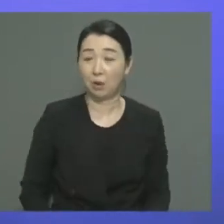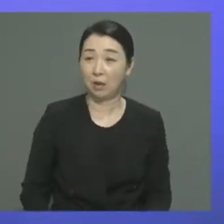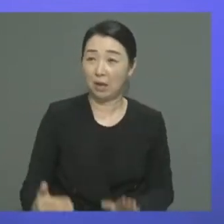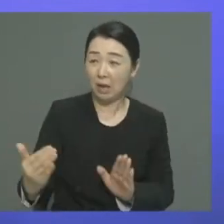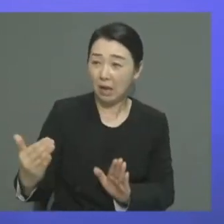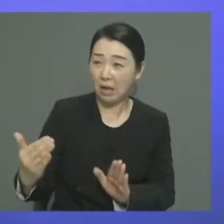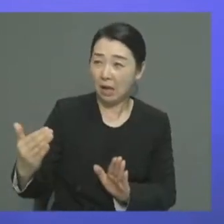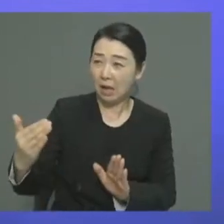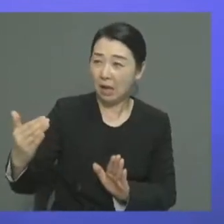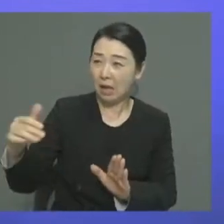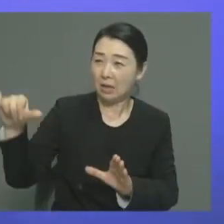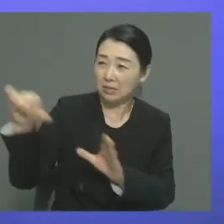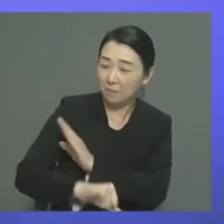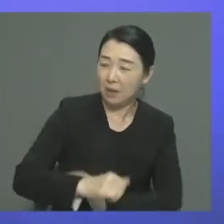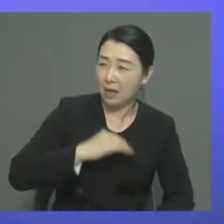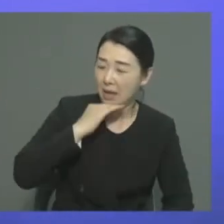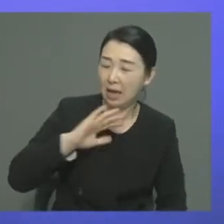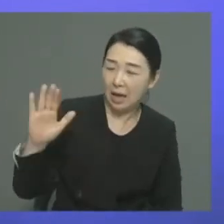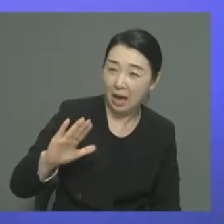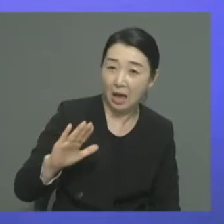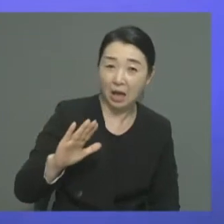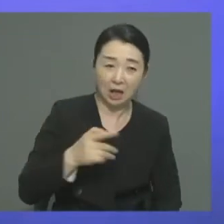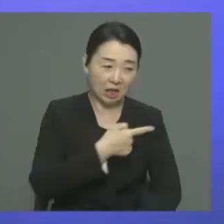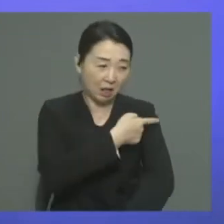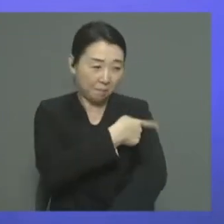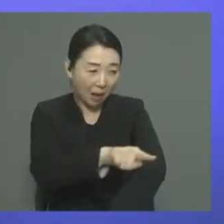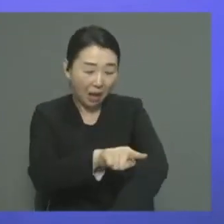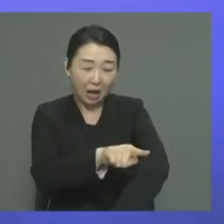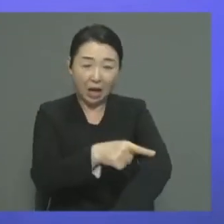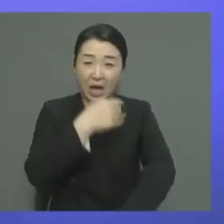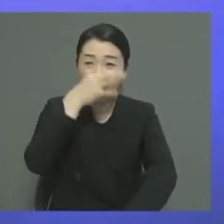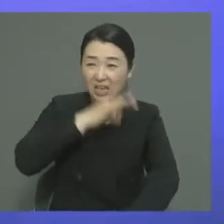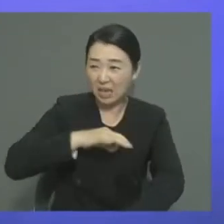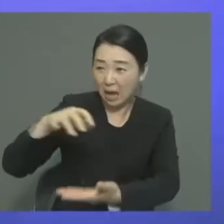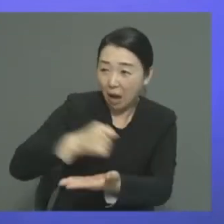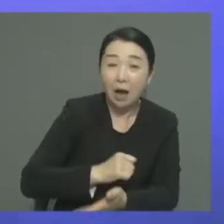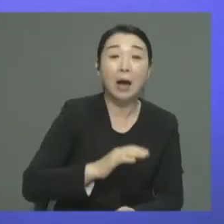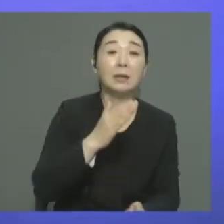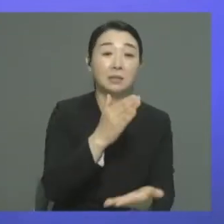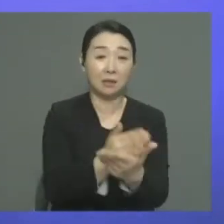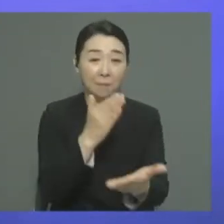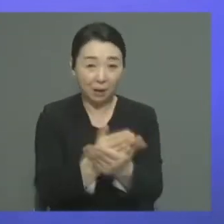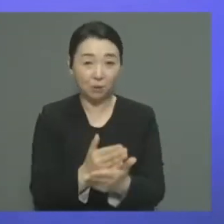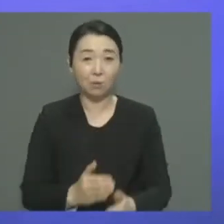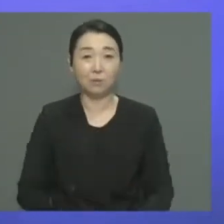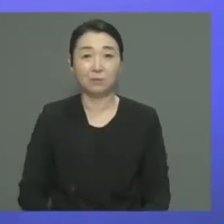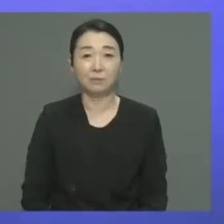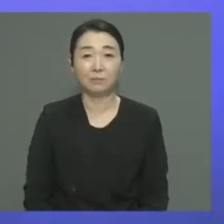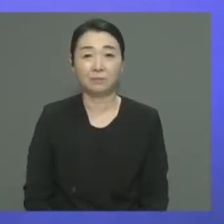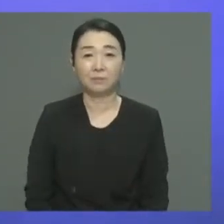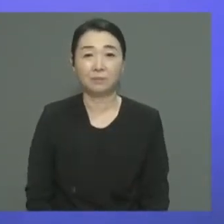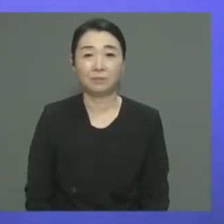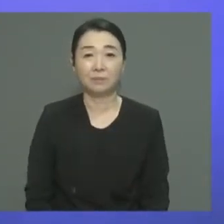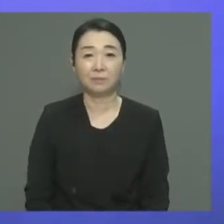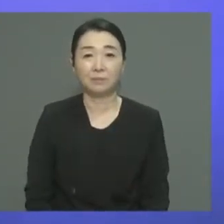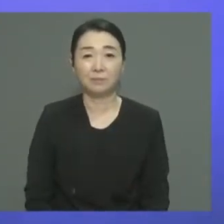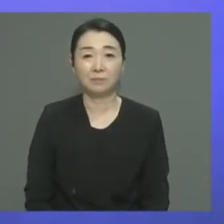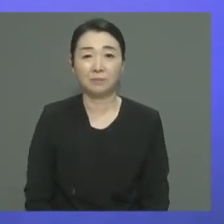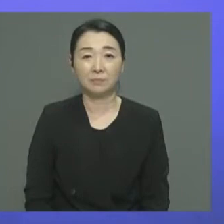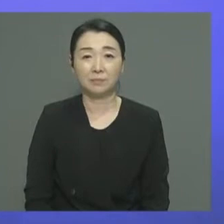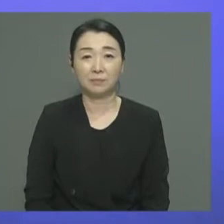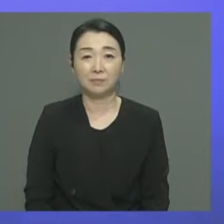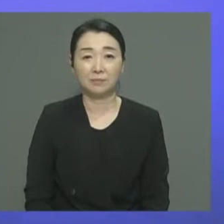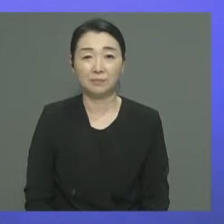기다리는 무능한 무기력한 방 사이 정치 이제 더이상 기대해서는 안 됩니다